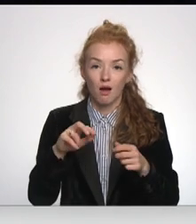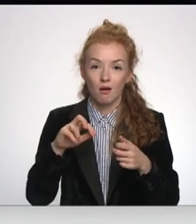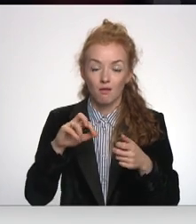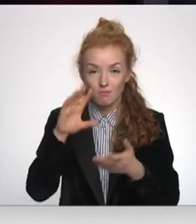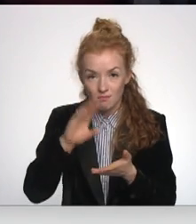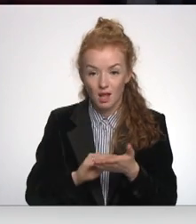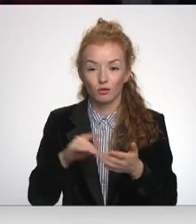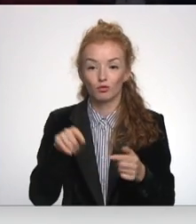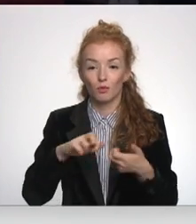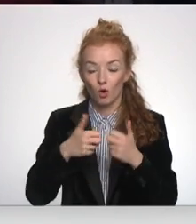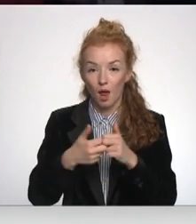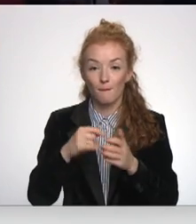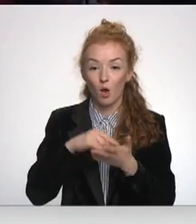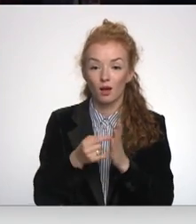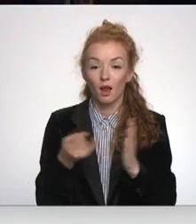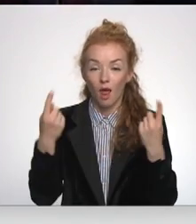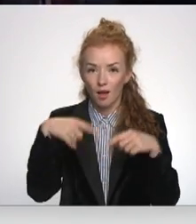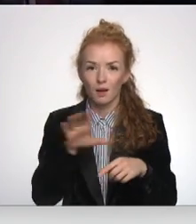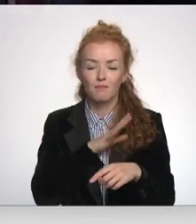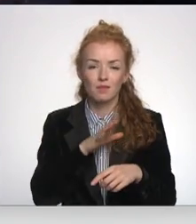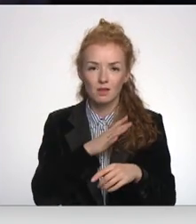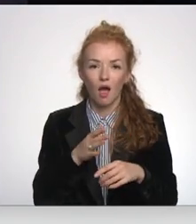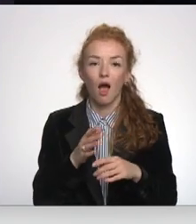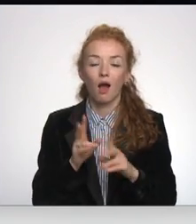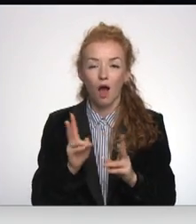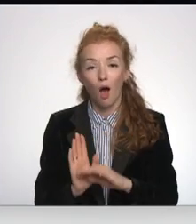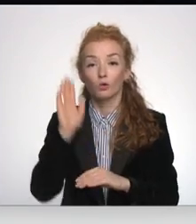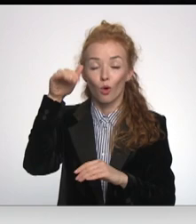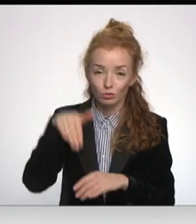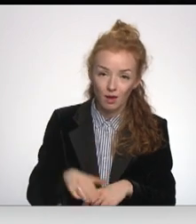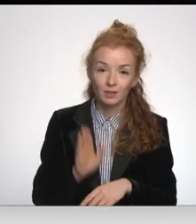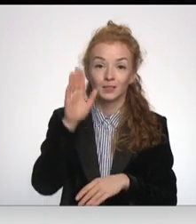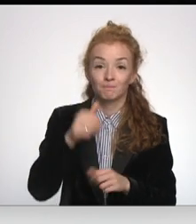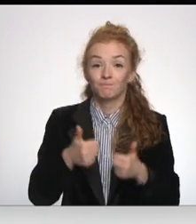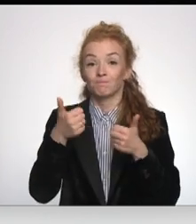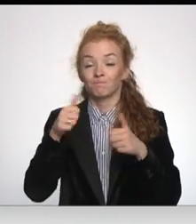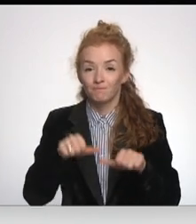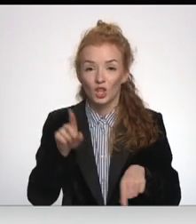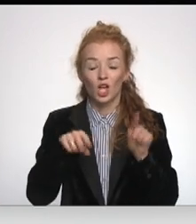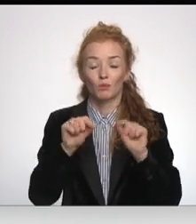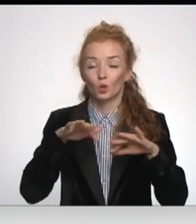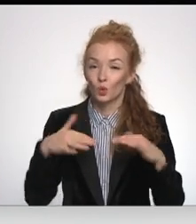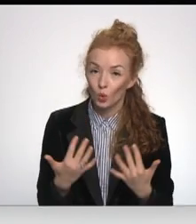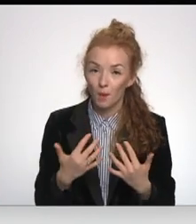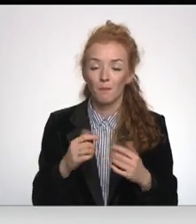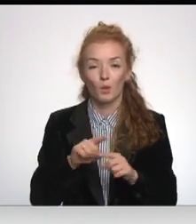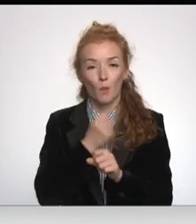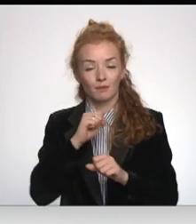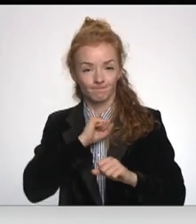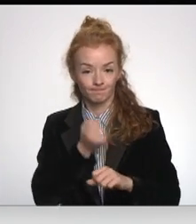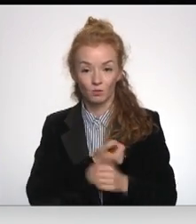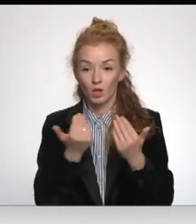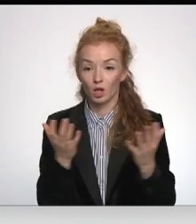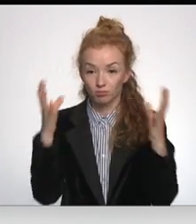kas nāks. Projekta laikā mums bija tādi kalnā augšup, kalnā lejā, ik pa laikam sagurām. Šobrīd tumšajā laikā